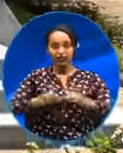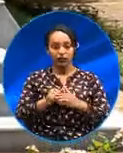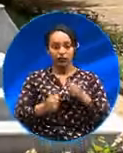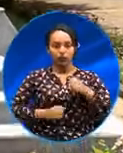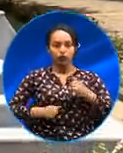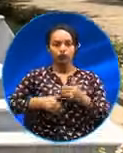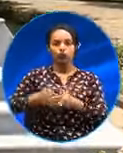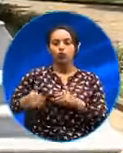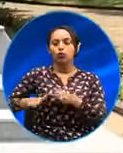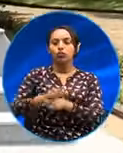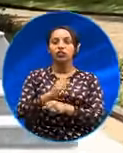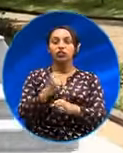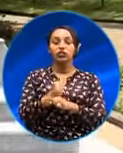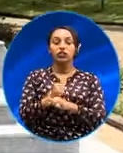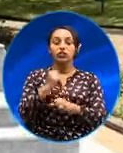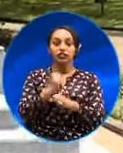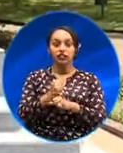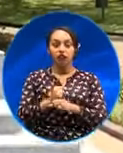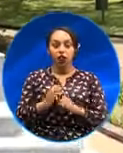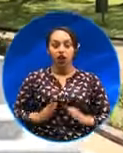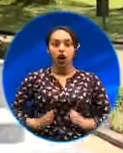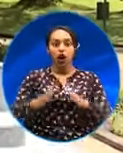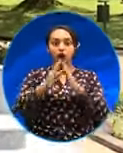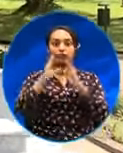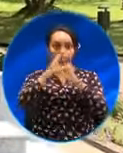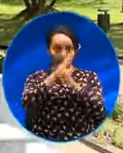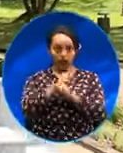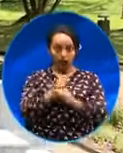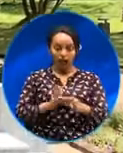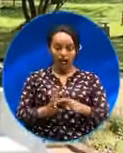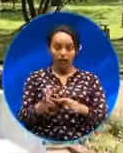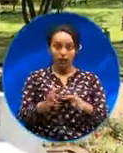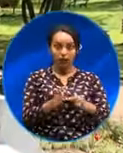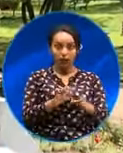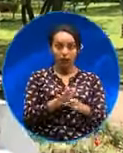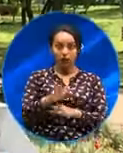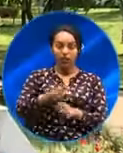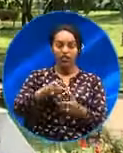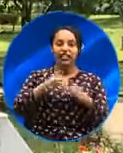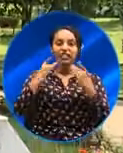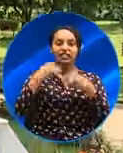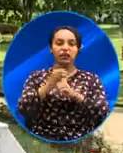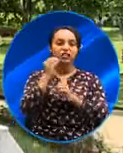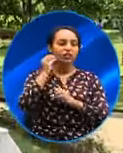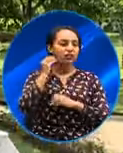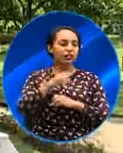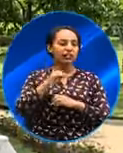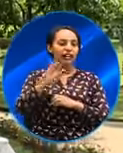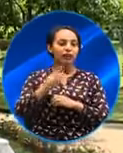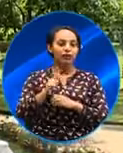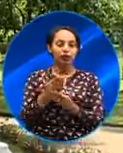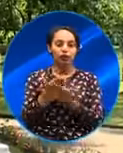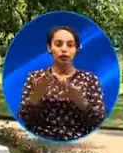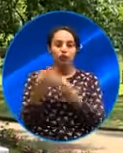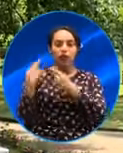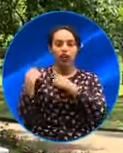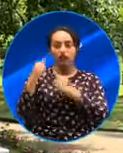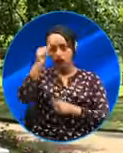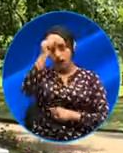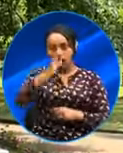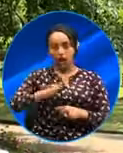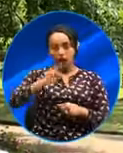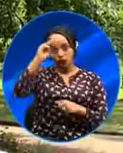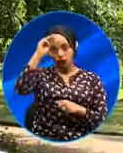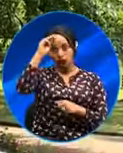አስተዳደሩ ሙሉ ወጪው ተሸፍኖ የተገነባው ሐውልት ተጠናቆ ለምረቃ መብቃቱን የከንቲባ ጽህፈት ቤትና የካቢኔ ጉዳዮች ኃላፊው